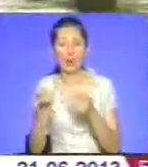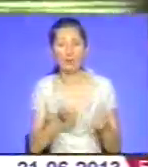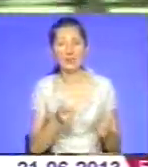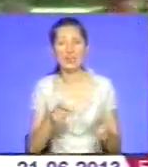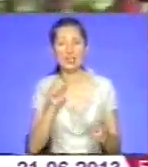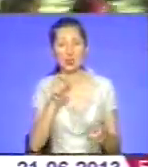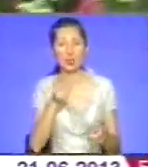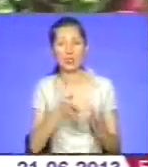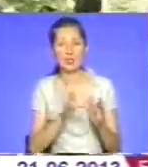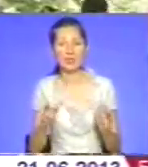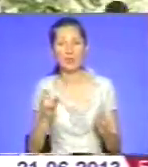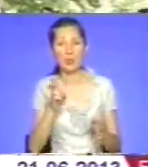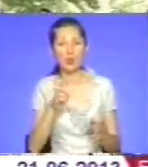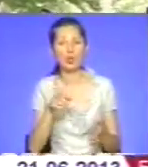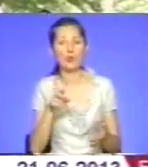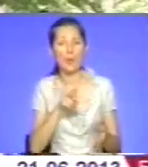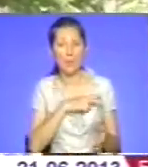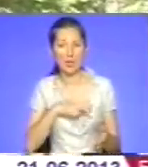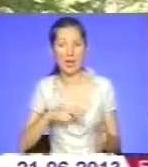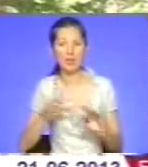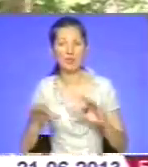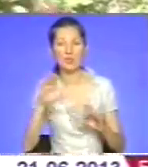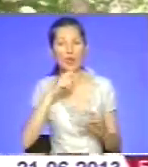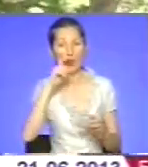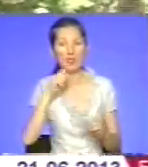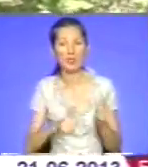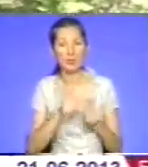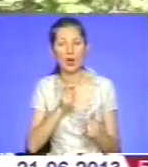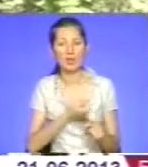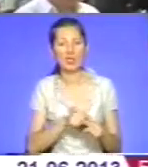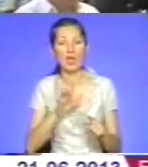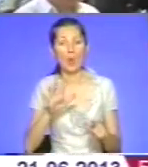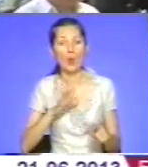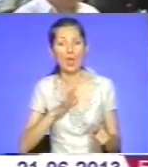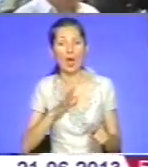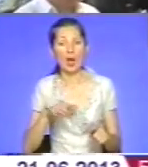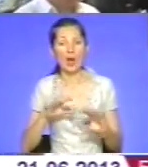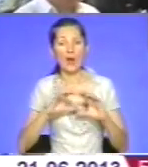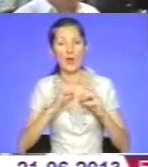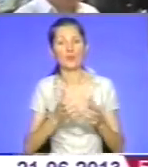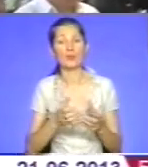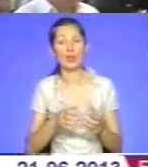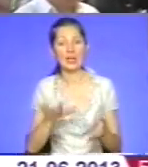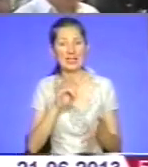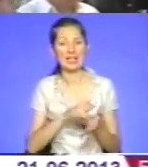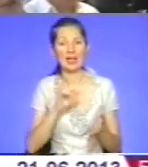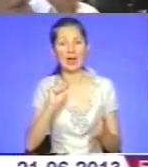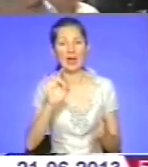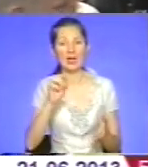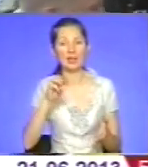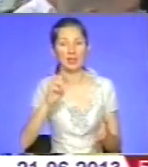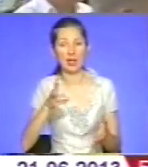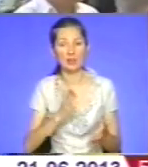зі всеукраїнських змагань, які відбулися в міжнародному дитячому центрі «Артек». У нас є 2 заслужених майстри